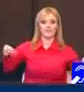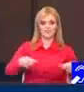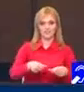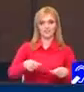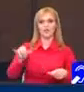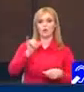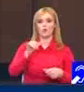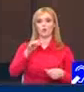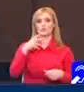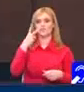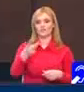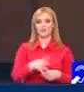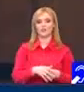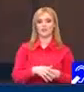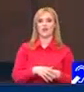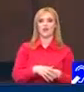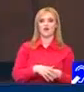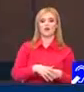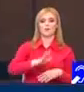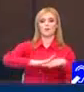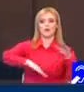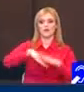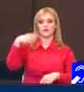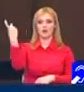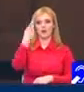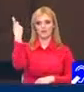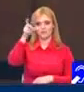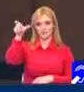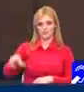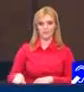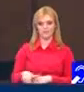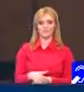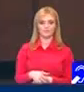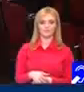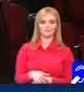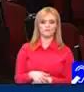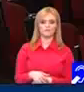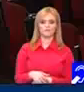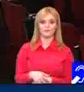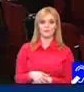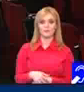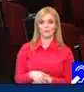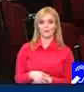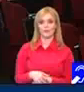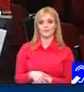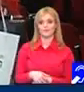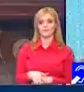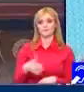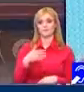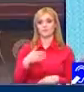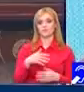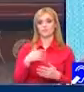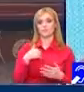localitățile unde se vede mână de om gospodar, mână de om cu inițiativă. Agenda de asociere susține